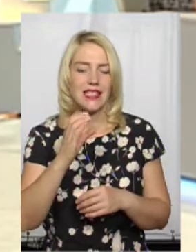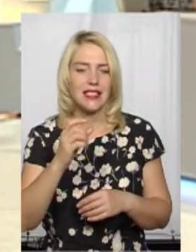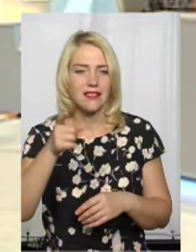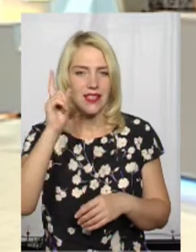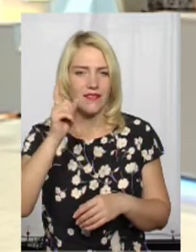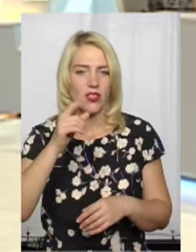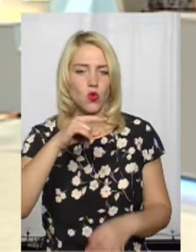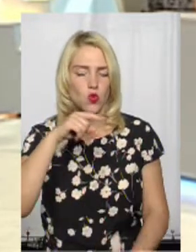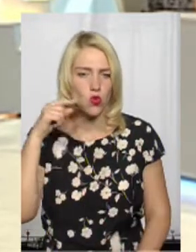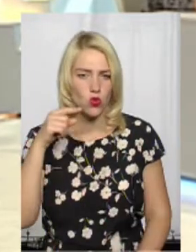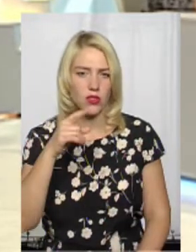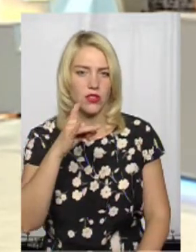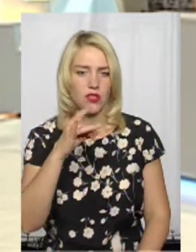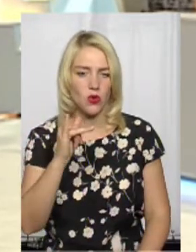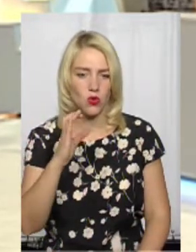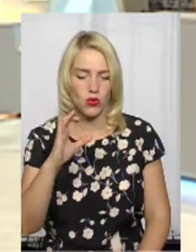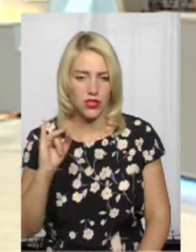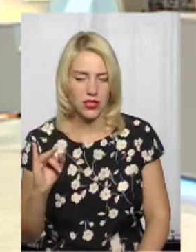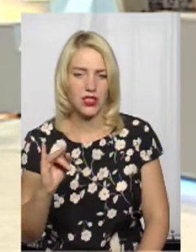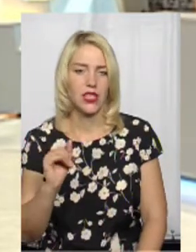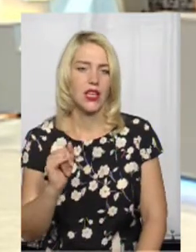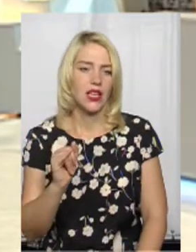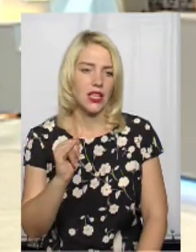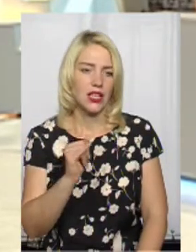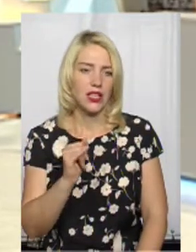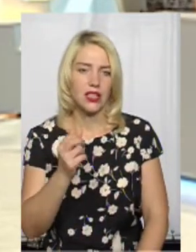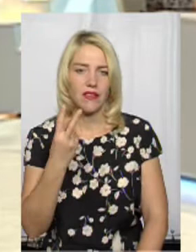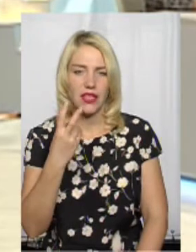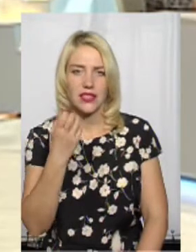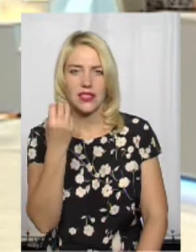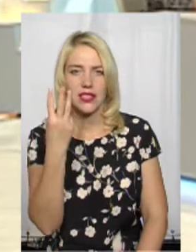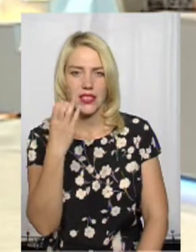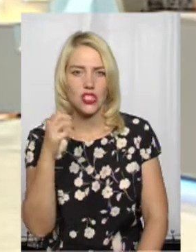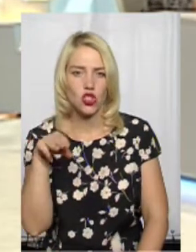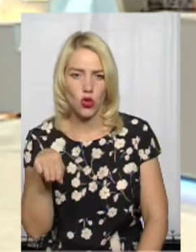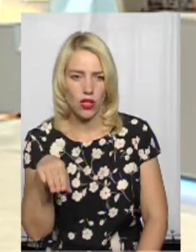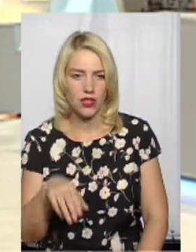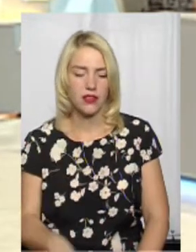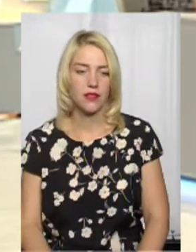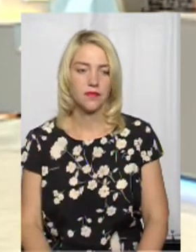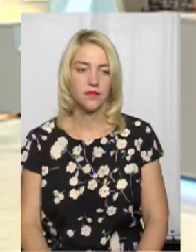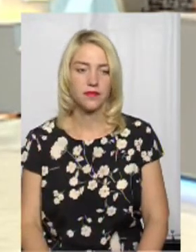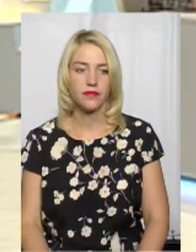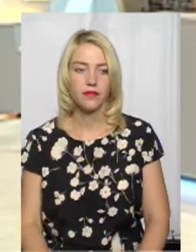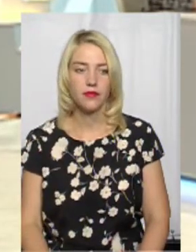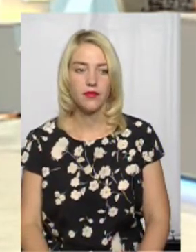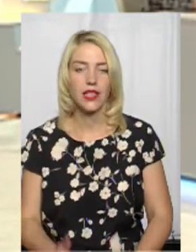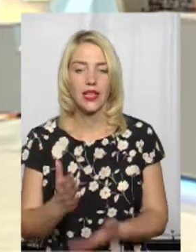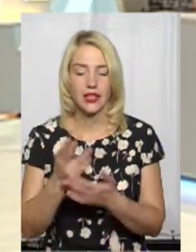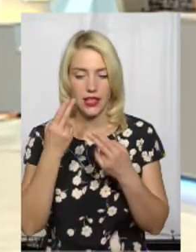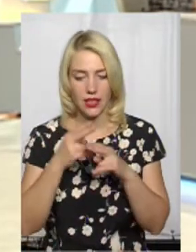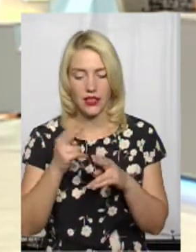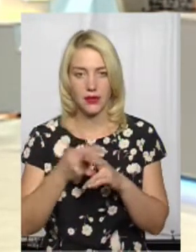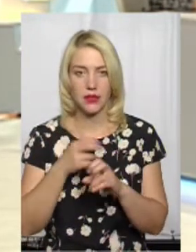Русі, 12-13 століття. Ну і недосвідчених ніхто ж не буде пускати в підземелля. Так, так. Є техніка